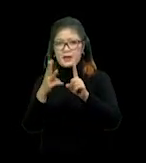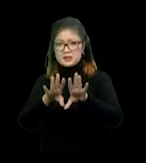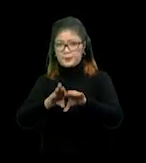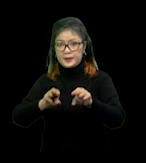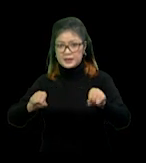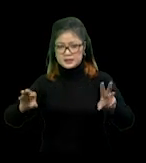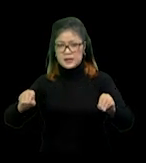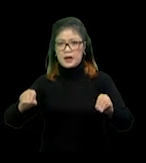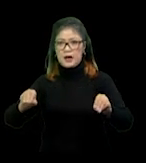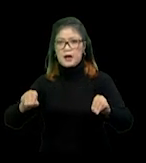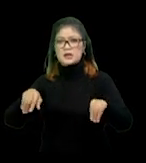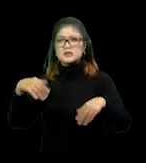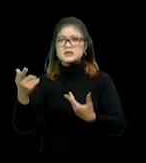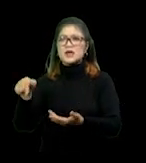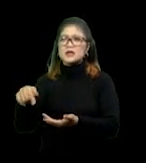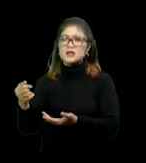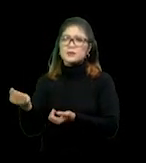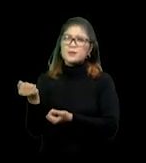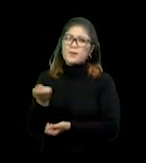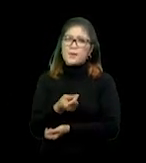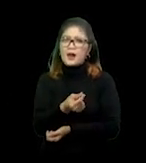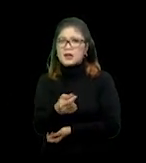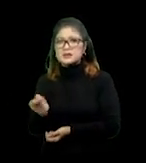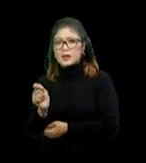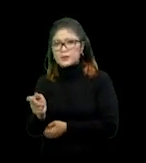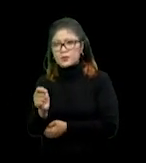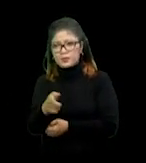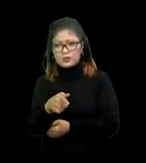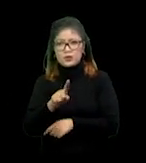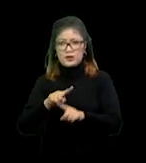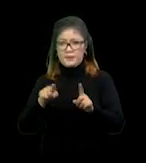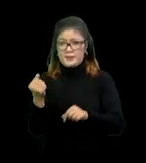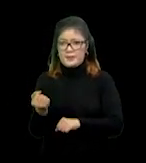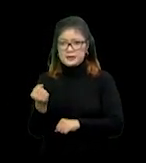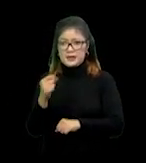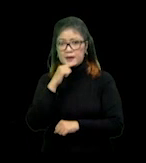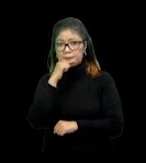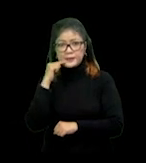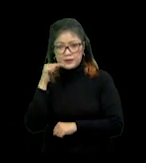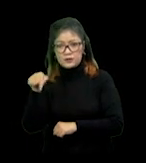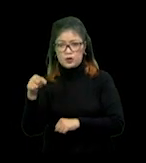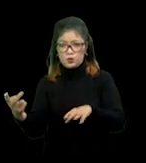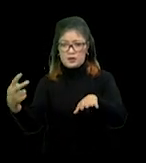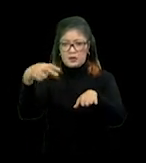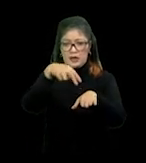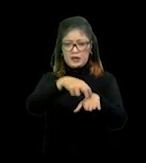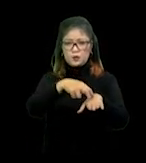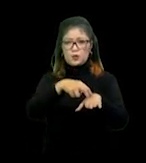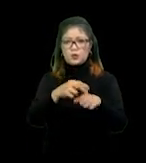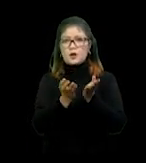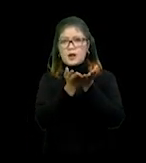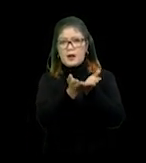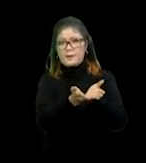di Pasar Teluk Meranti Kecamatan Teluk Meranti pelalawan hari Minggu di tengah perjalanan kapal tiba-tiba terbalik dan tenggelam